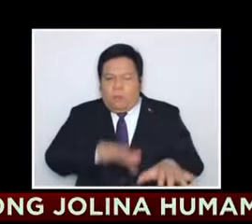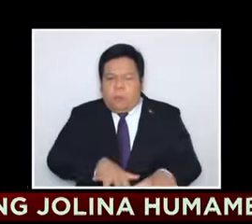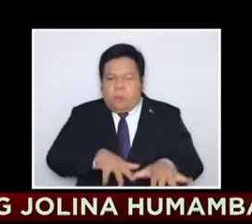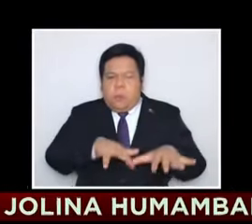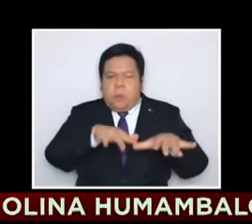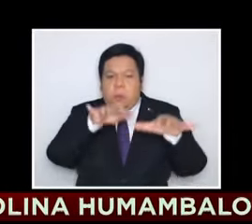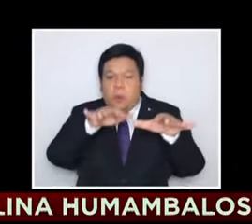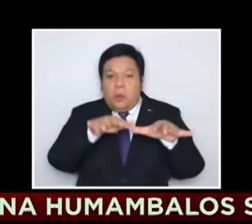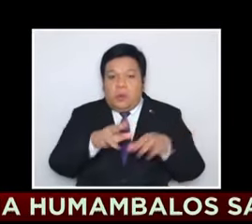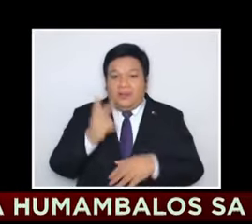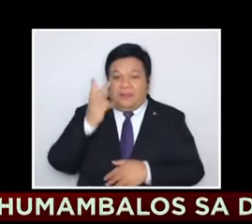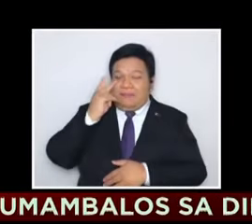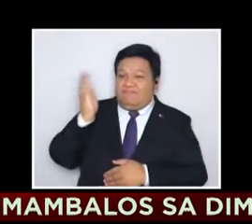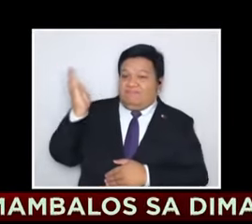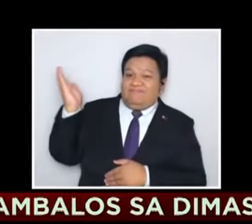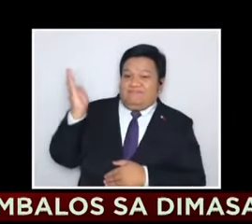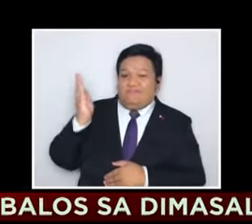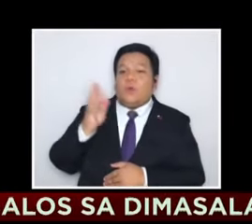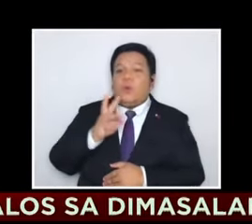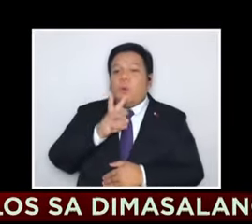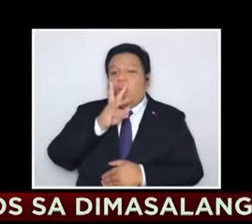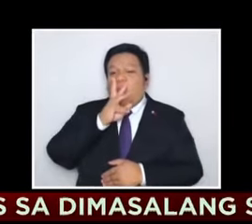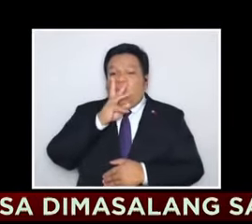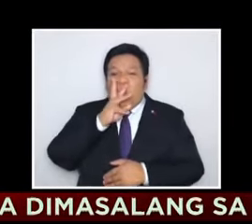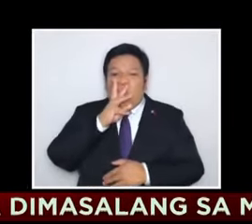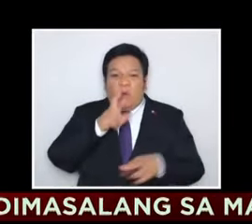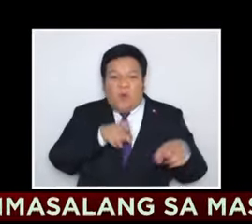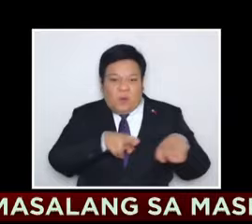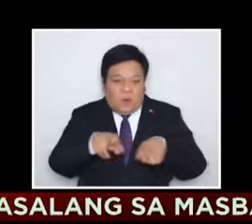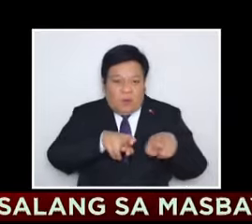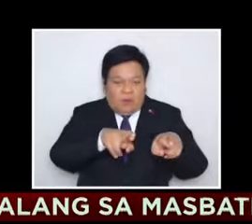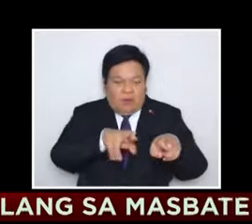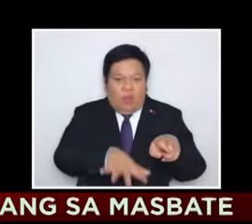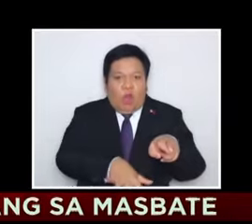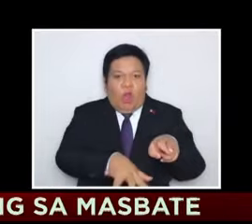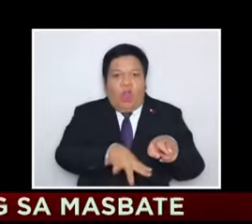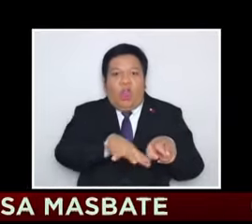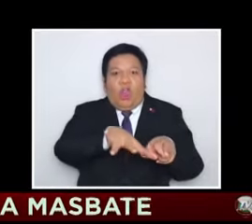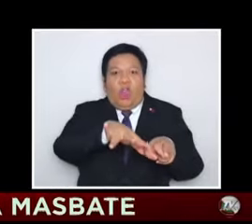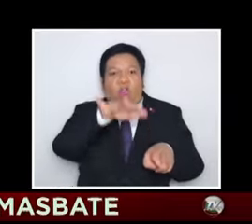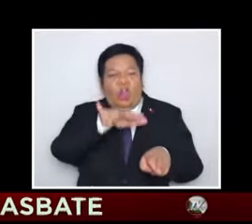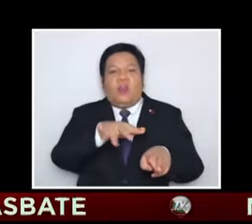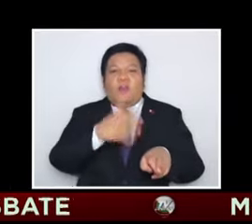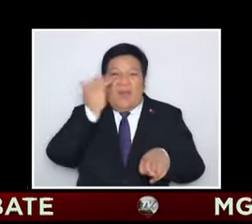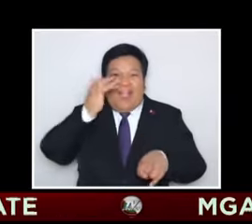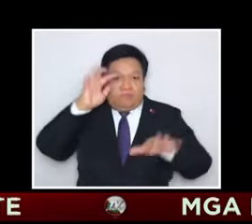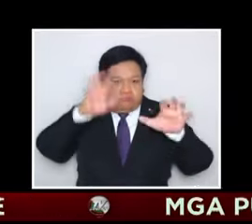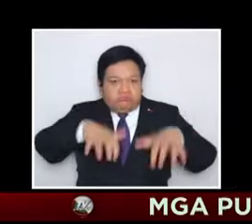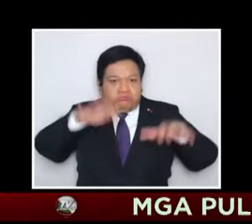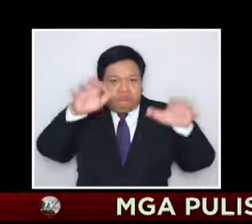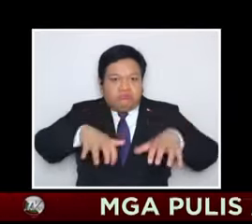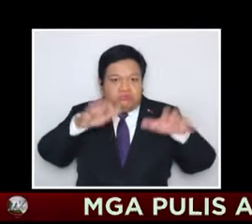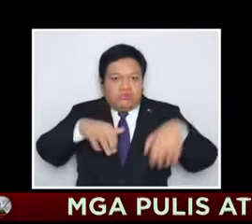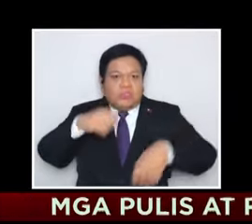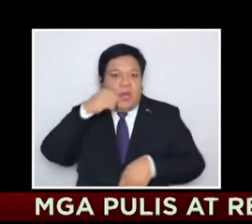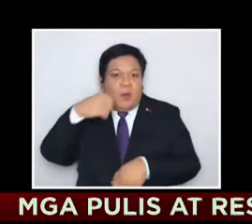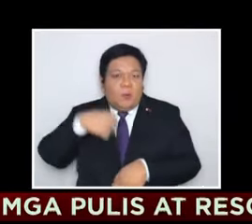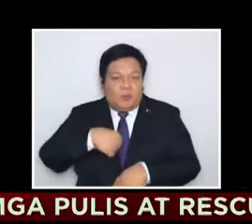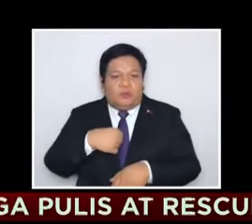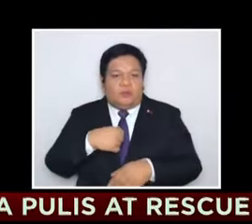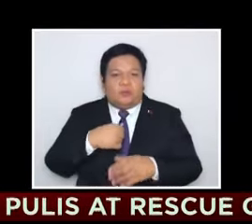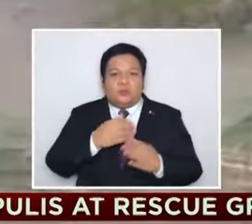Moreno, makikita ang unti-unting pag-apaw ng tubig sa ilog. Nakaranas ng mga pag-ulan ng ilang lugar sa Mindanao kahapon dahil sa bagyong